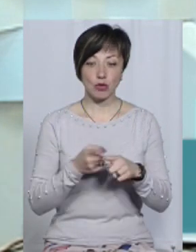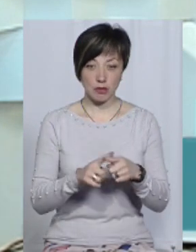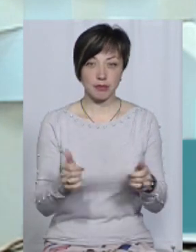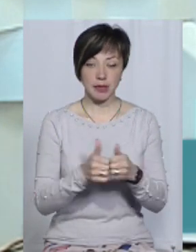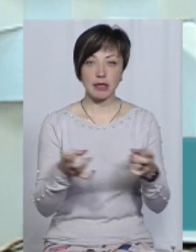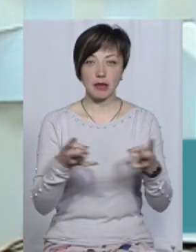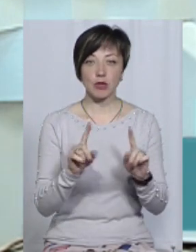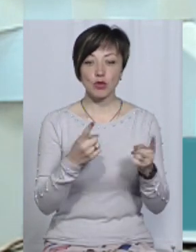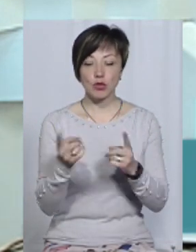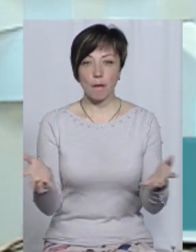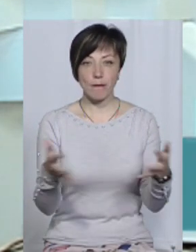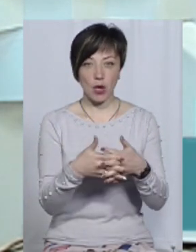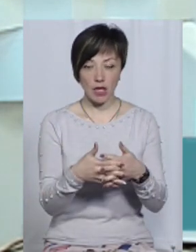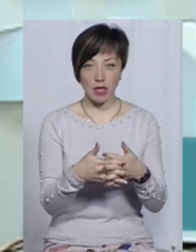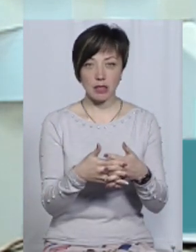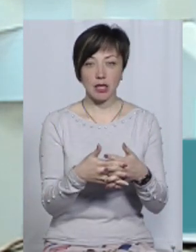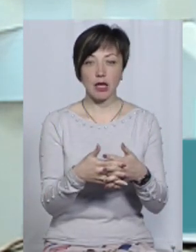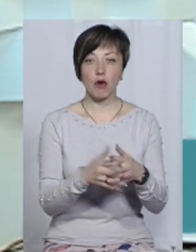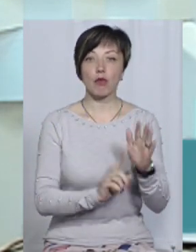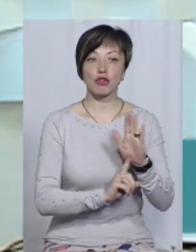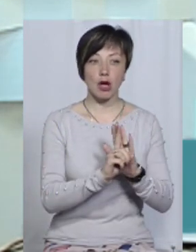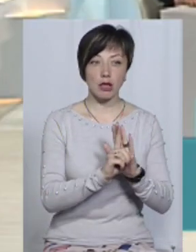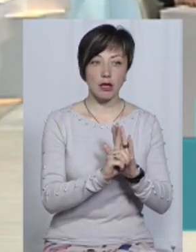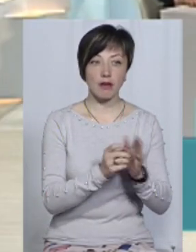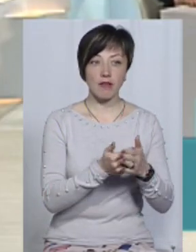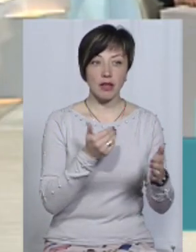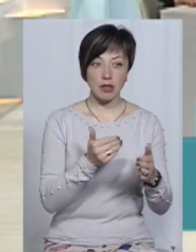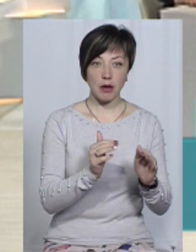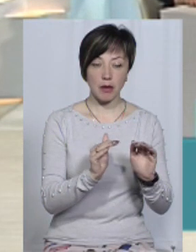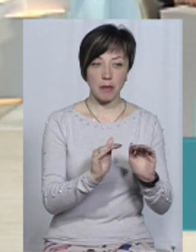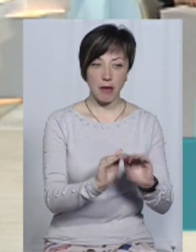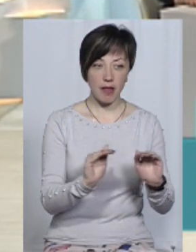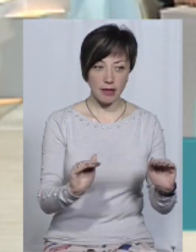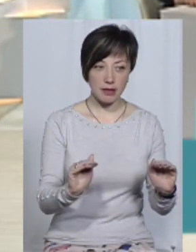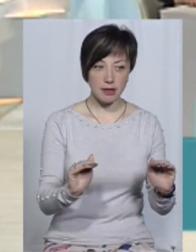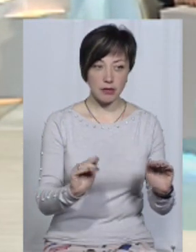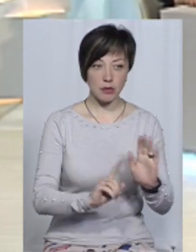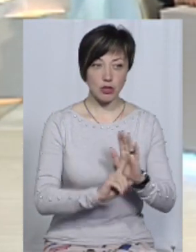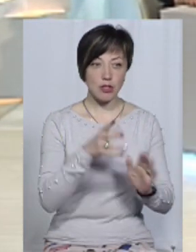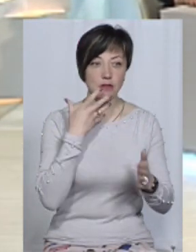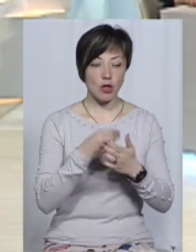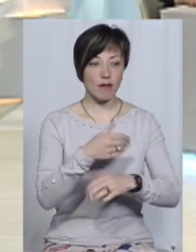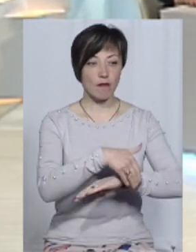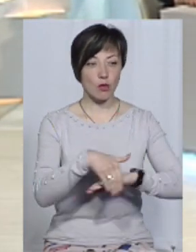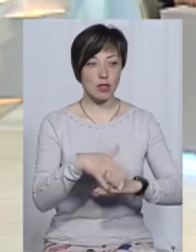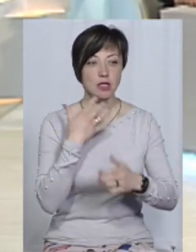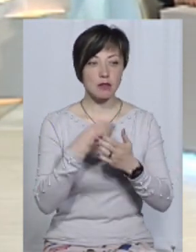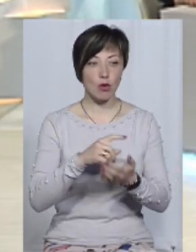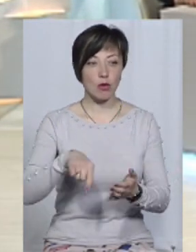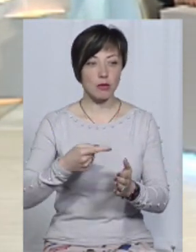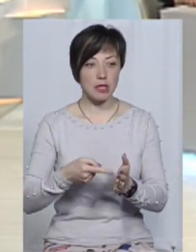підійшли. І ось це треба дуже-дуже поєднати. І що ми почали від самих, у мене є для самих маленьких, почати з своєї вулиці, свого